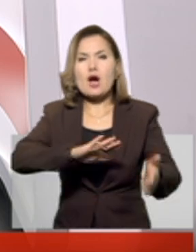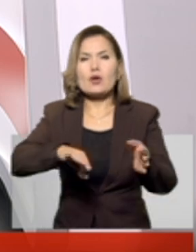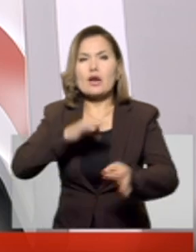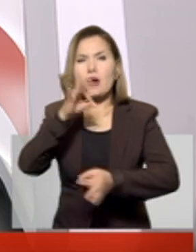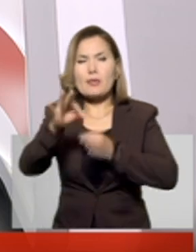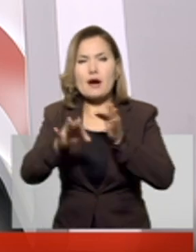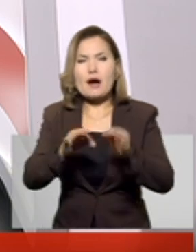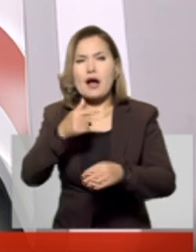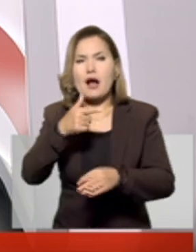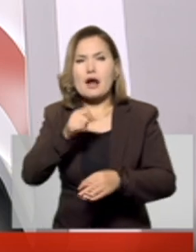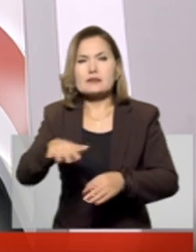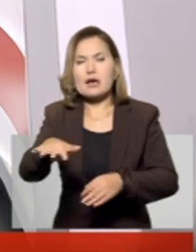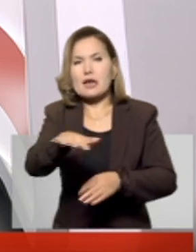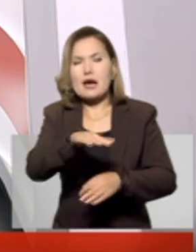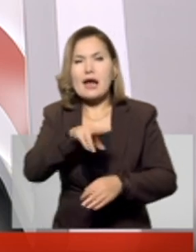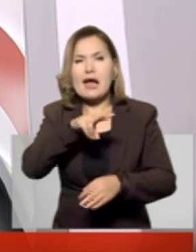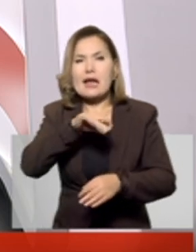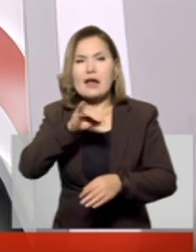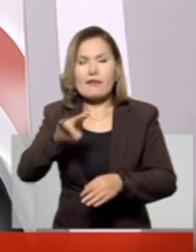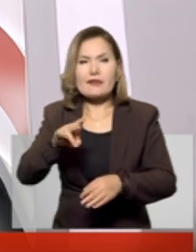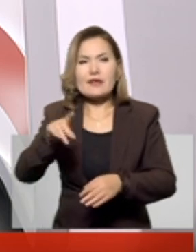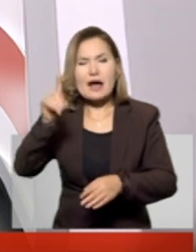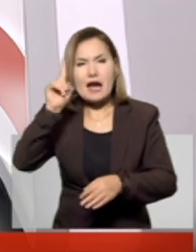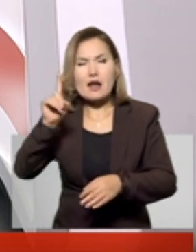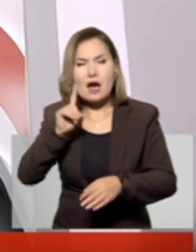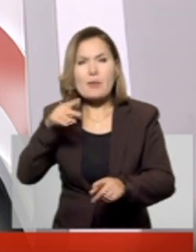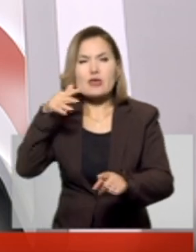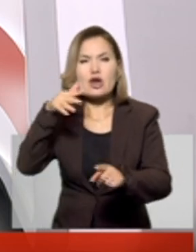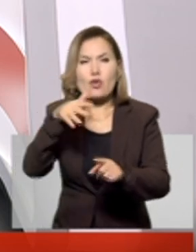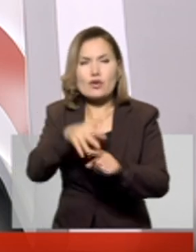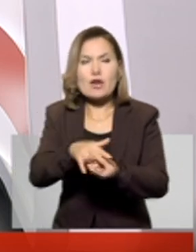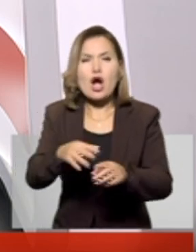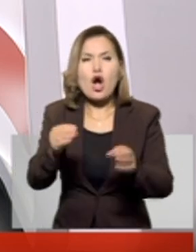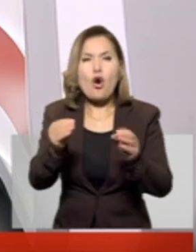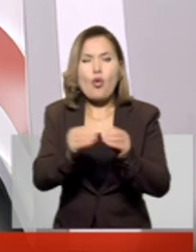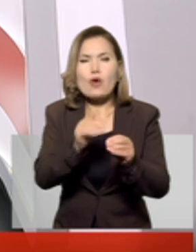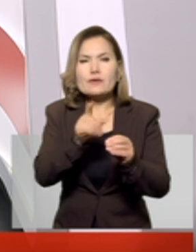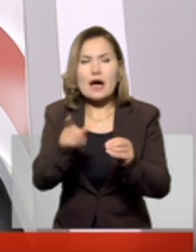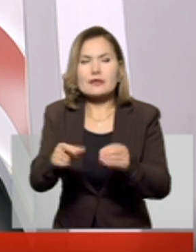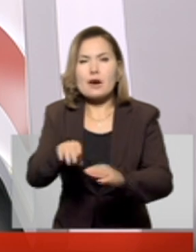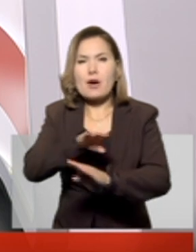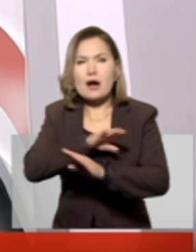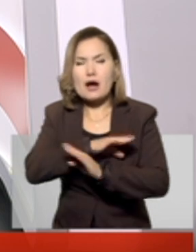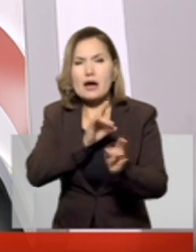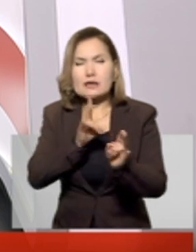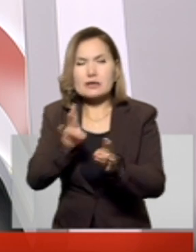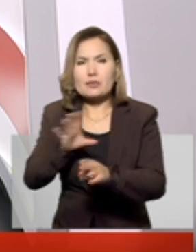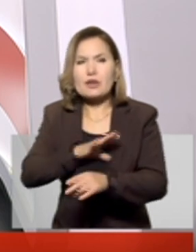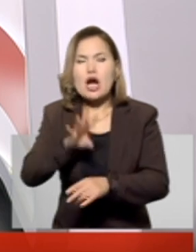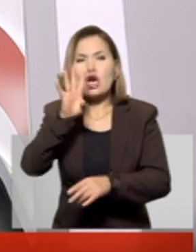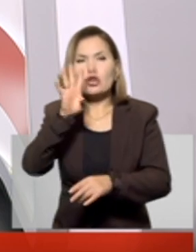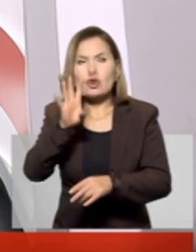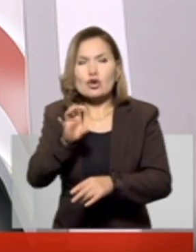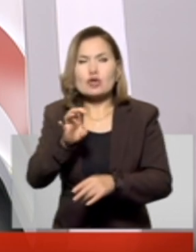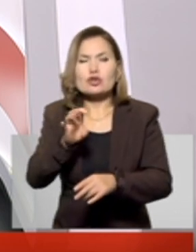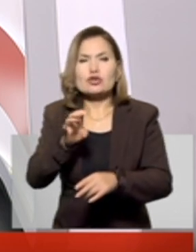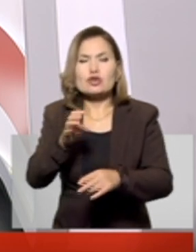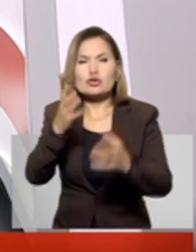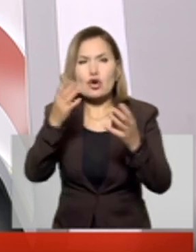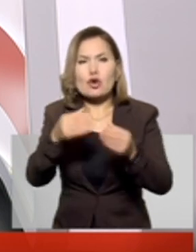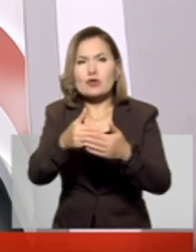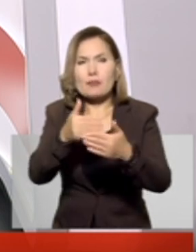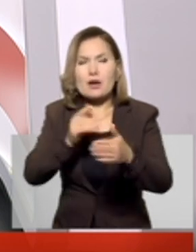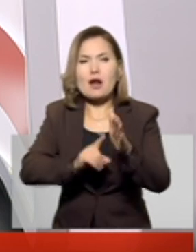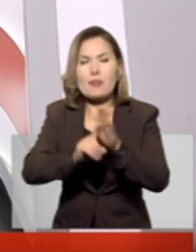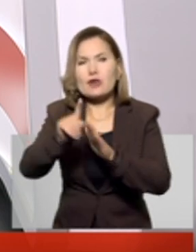Өткен тәулікте Газа секторы мен Ливанда Израильдің шабуылдарынан ондаған адам қаза тапты. 400 күн бұрын басталған